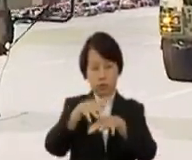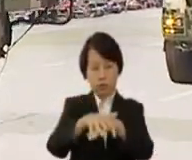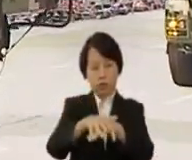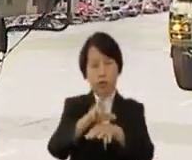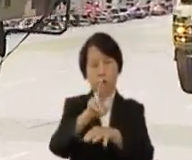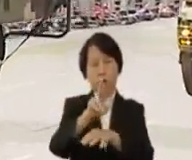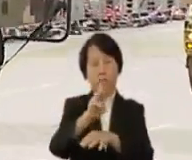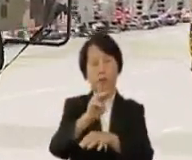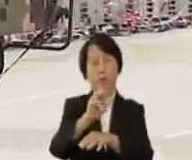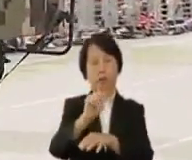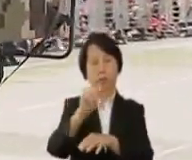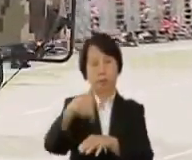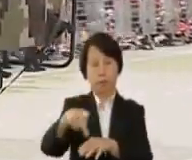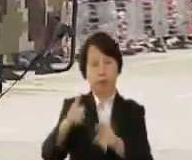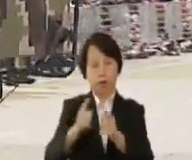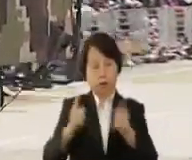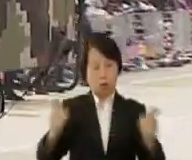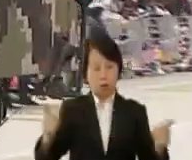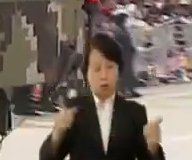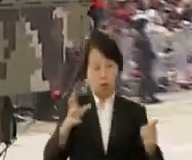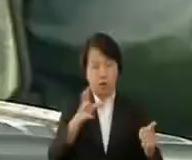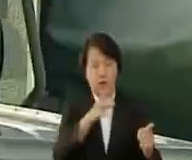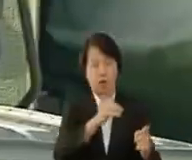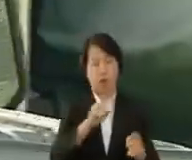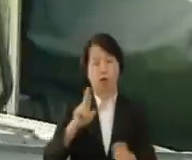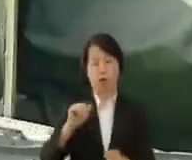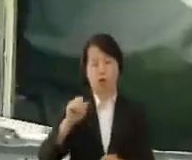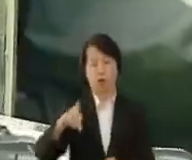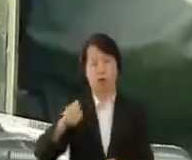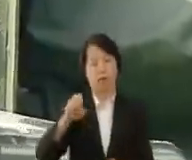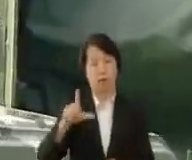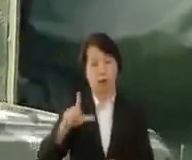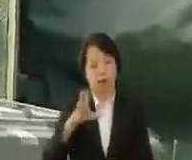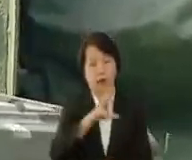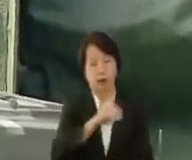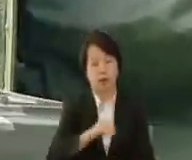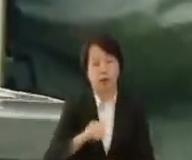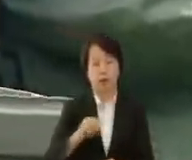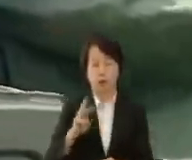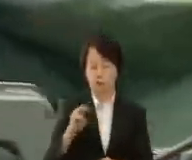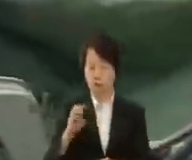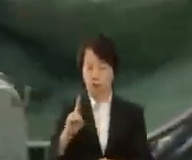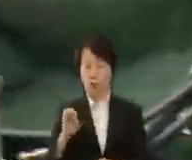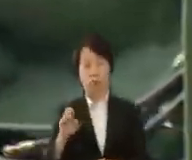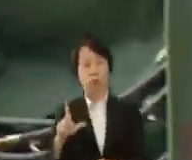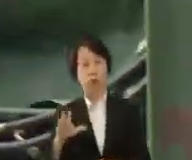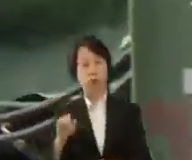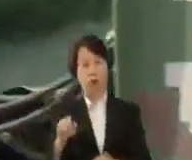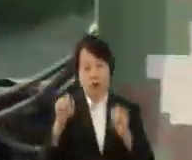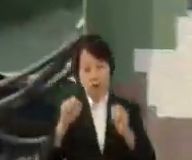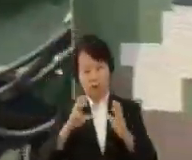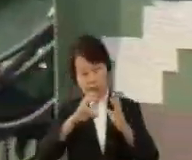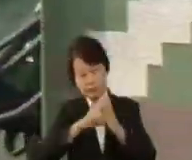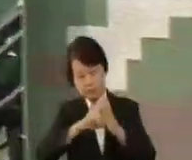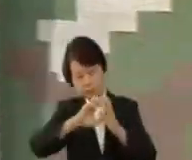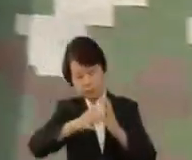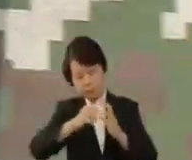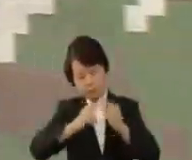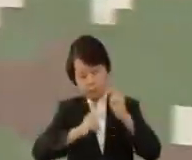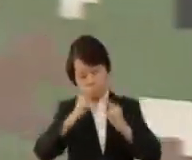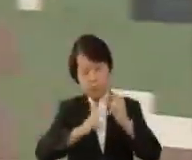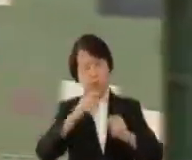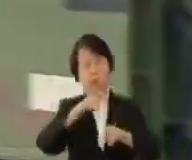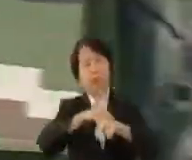RAMP, Long End Rampler dan Standard Module. Jabatan ini mampu dipasang dan dibina dalam masa